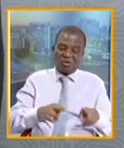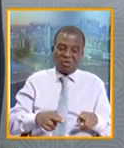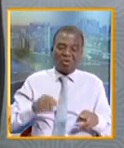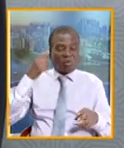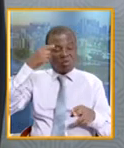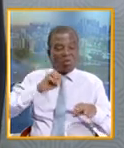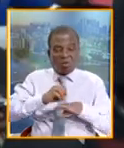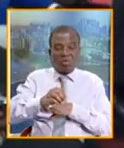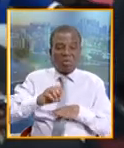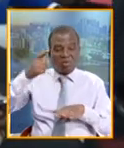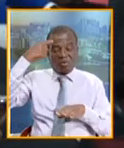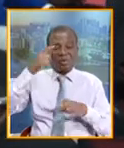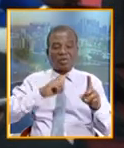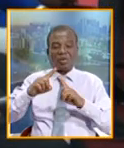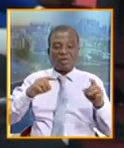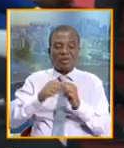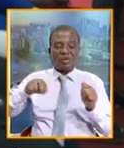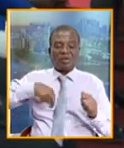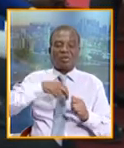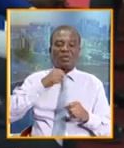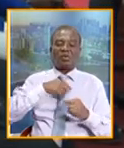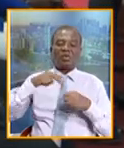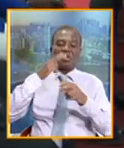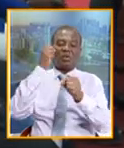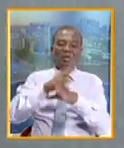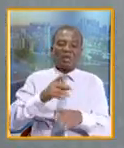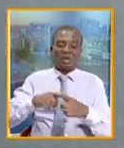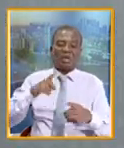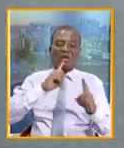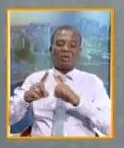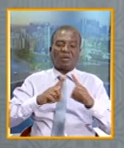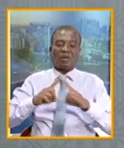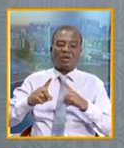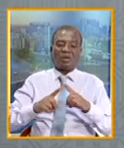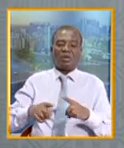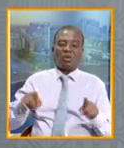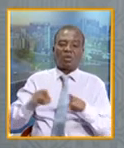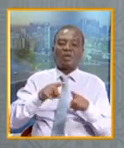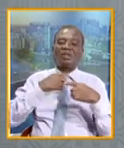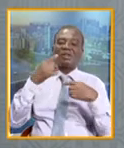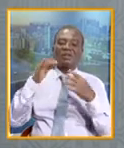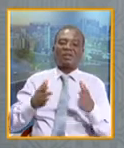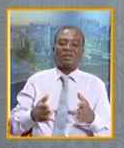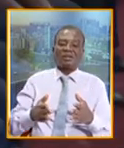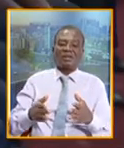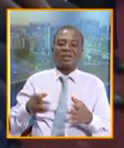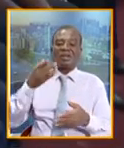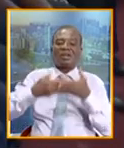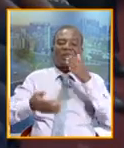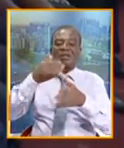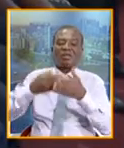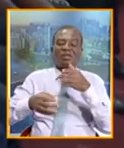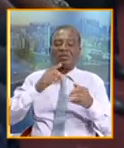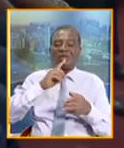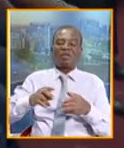nous. Mais nous sommes déjà là pour discuter. Et nous sommes prêts à discuter. Comme le disait le président Houphouët, quel que soit le niveau des crises, à la